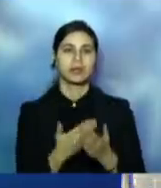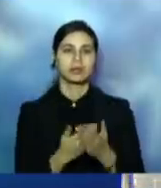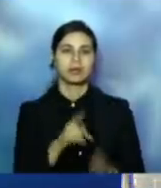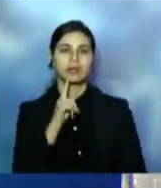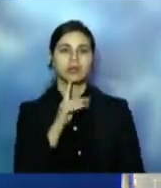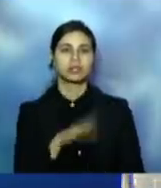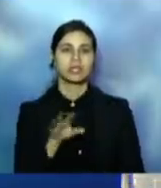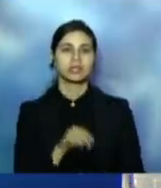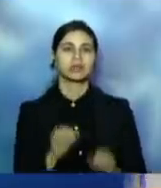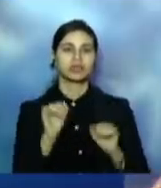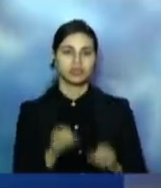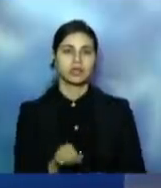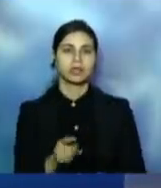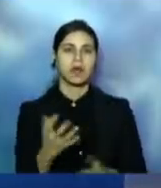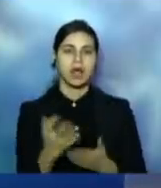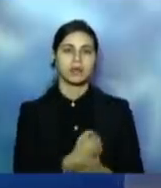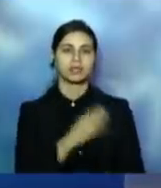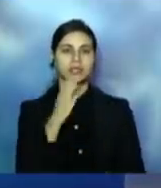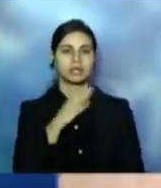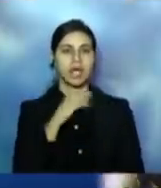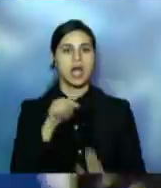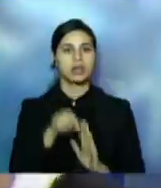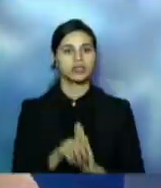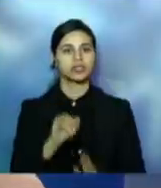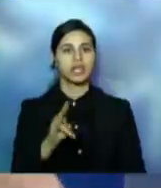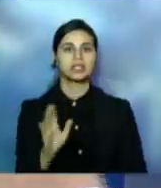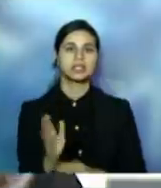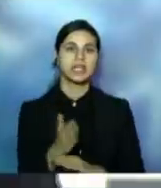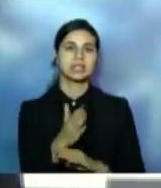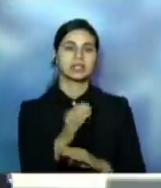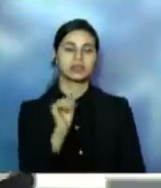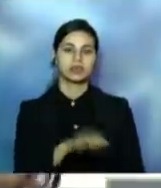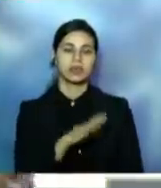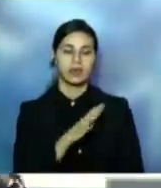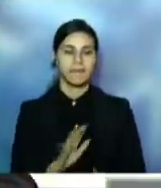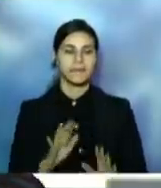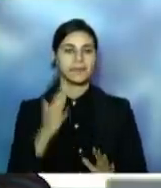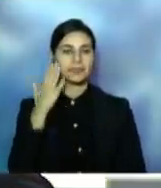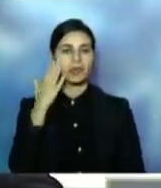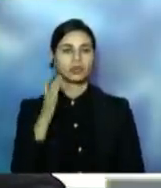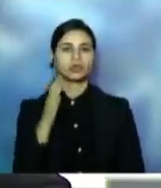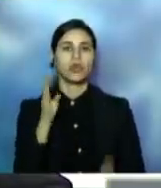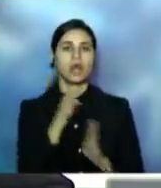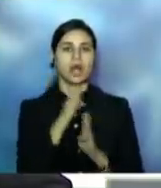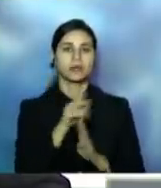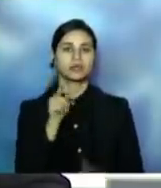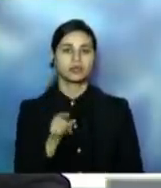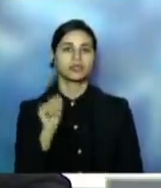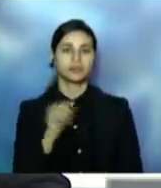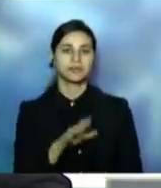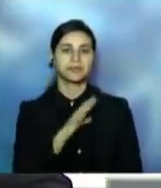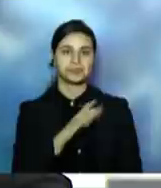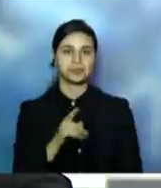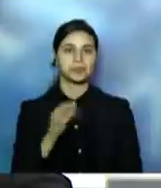მოზარდები შეიძლება აღმოჩნდნენ წყალში. ან სასეირნო წარმოდგენ და სრულიად უცხო გარემოში მათ